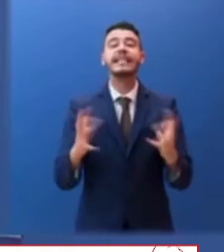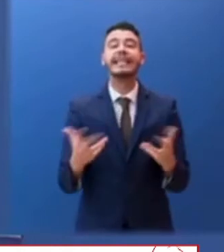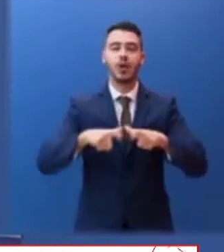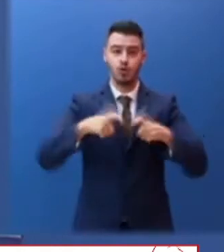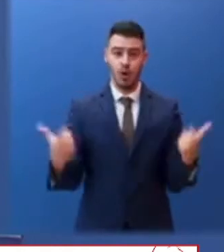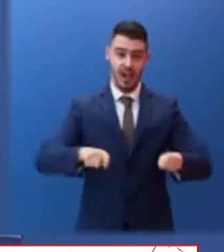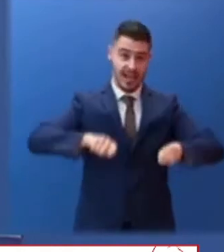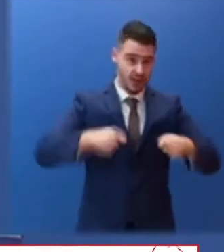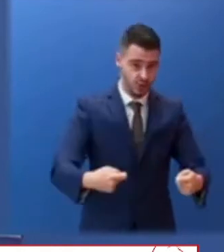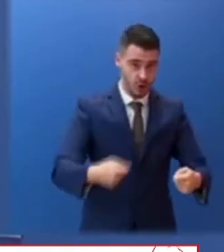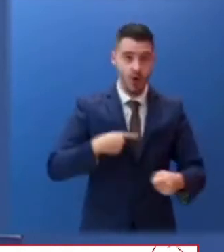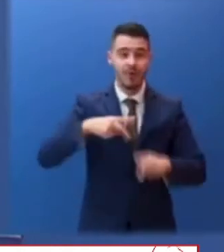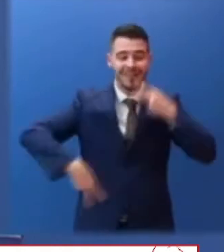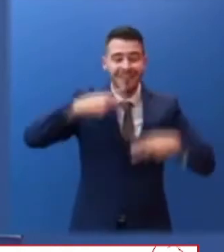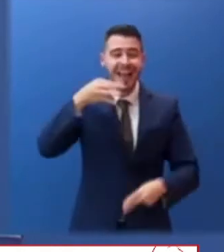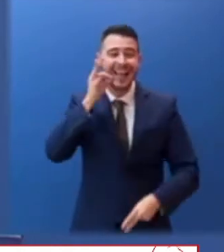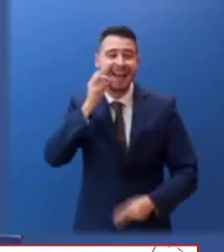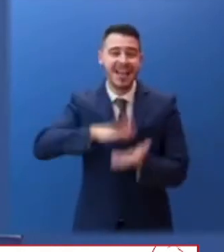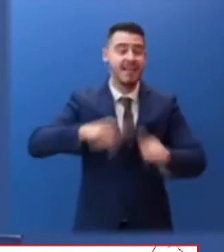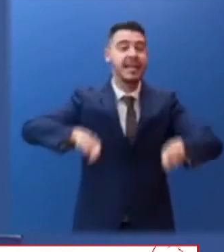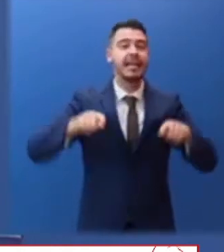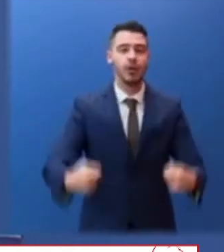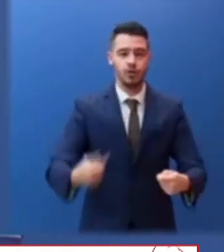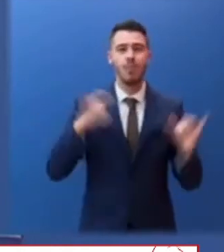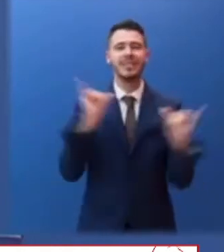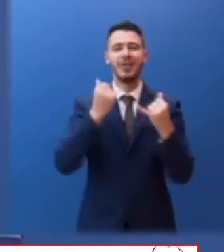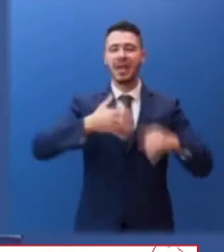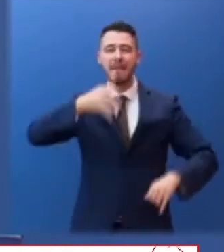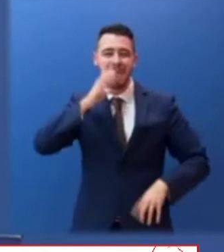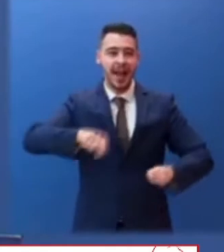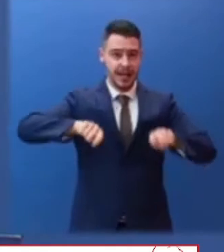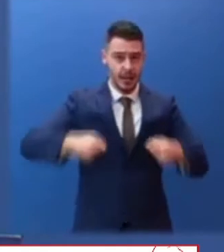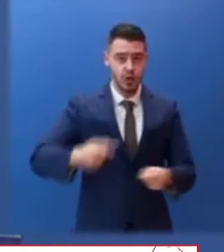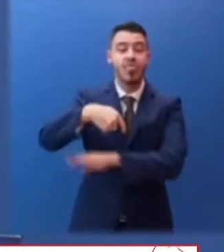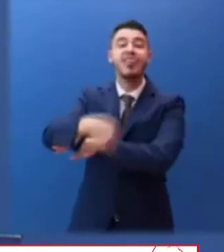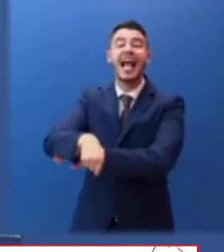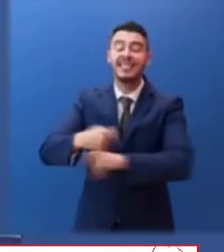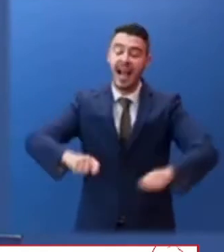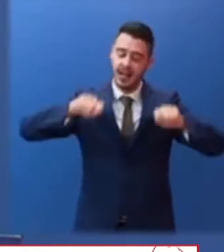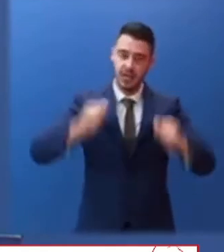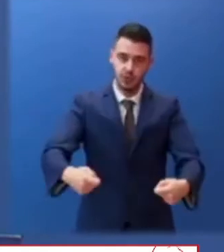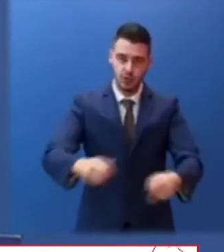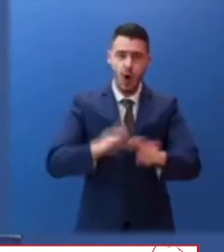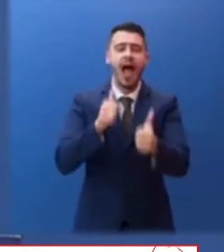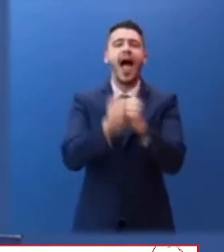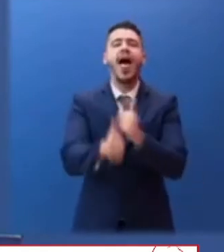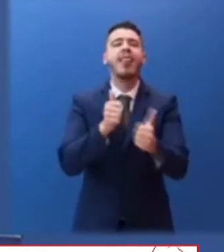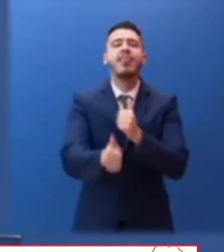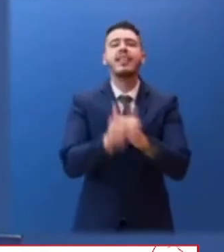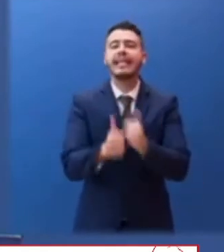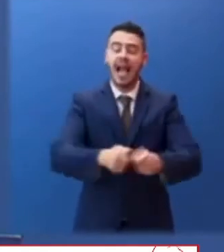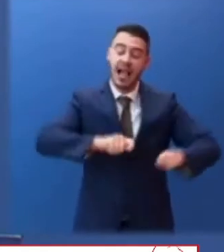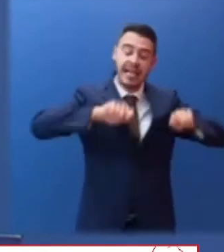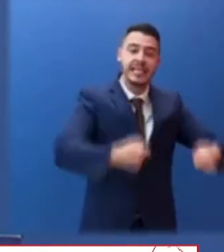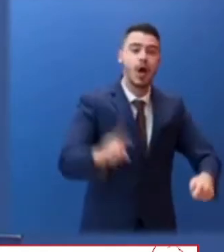σχολεία, η εστίαση, η ψυχαγωγία, τα δικαστήρια, οι αθλητικές δραστηριότητες, εκτός από εκείνες που